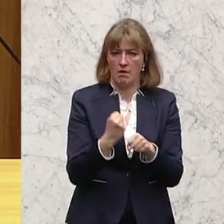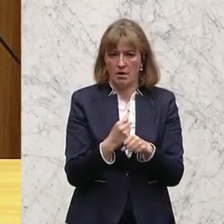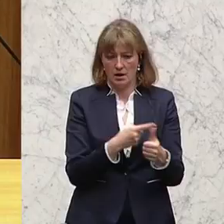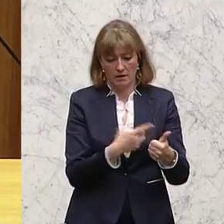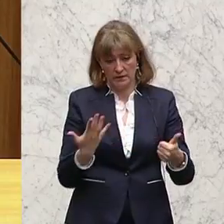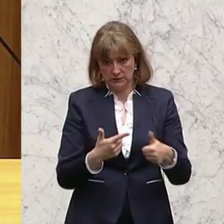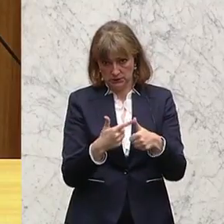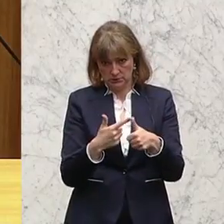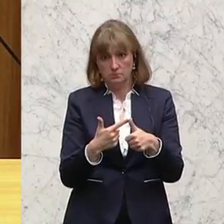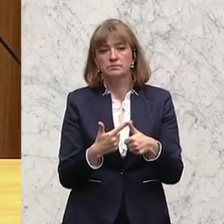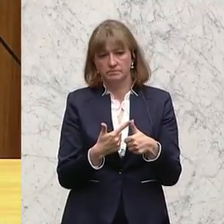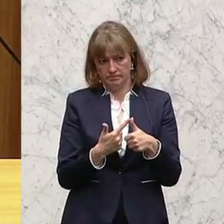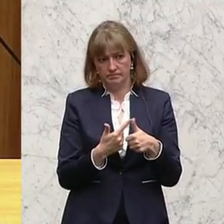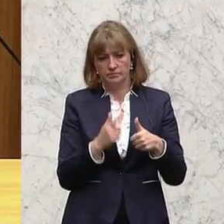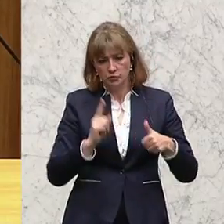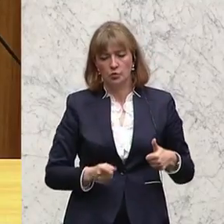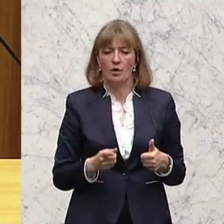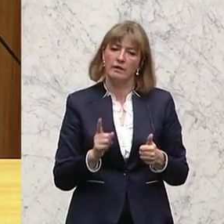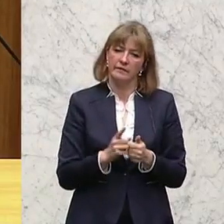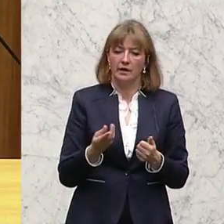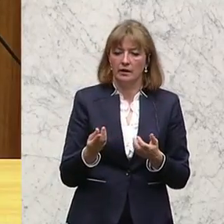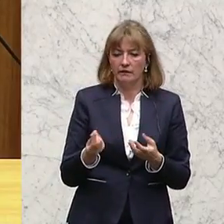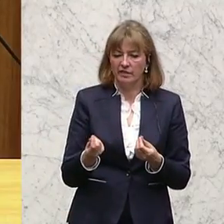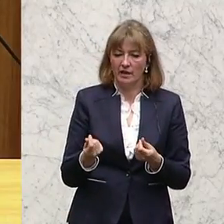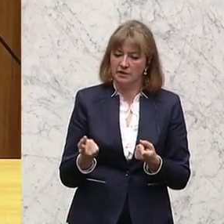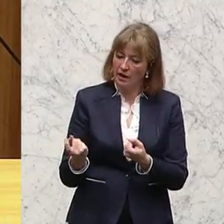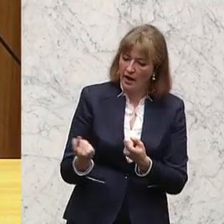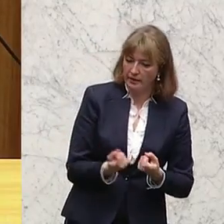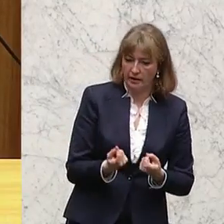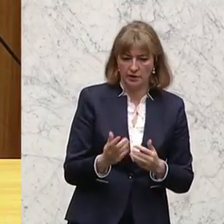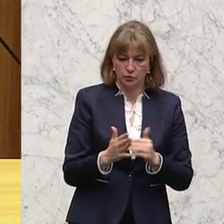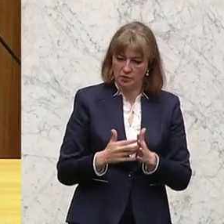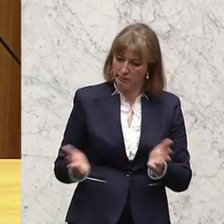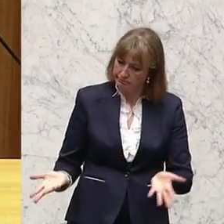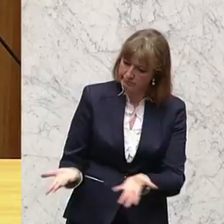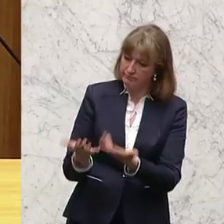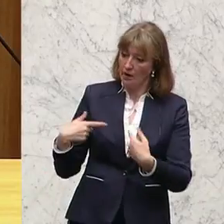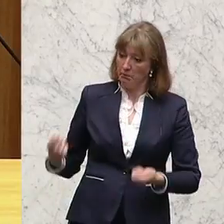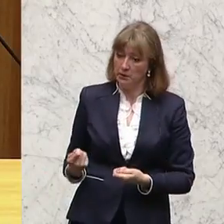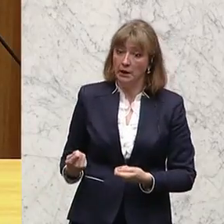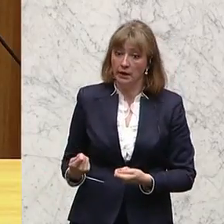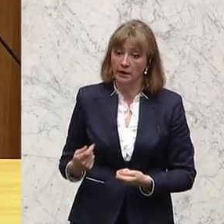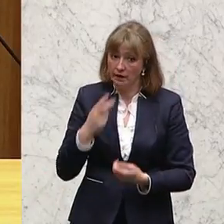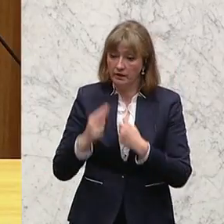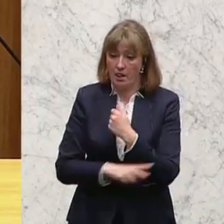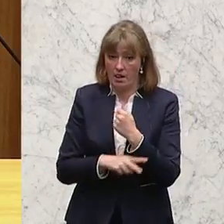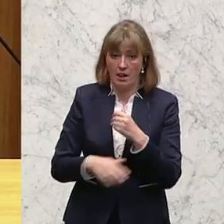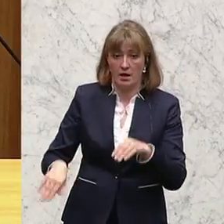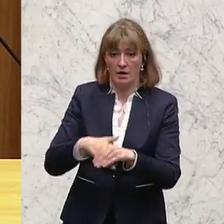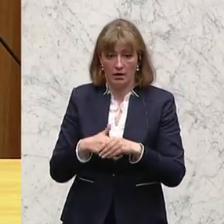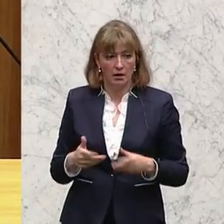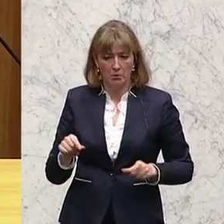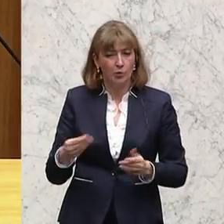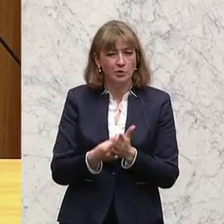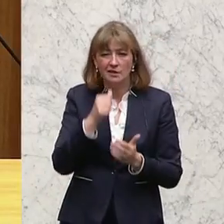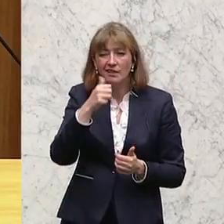Sie sollten ein finanzielles Anreizsystem schaffen, um Betriebe wieder verstärkt zu animieren, Lehrlinge auszubilden. Das kostet nicht einmal